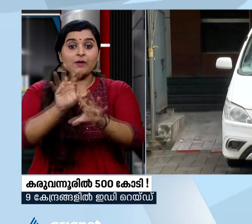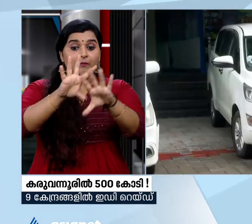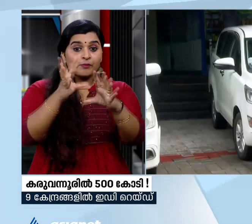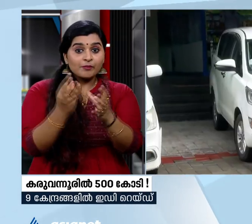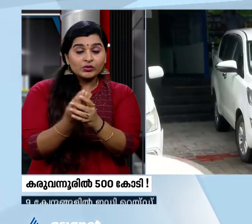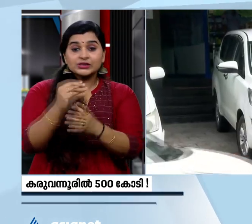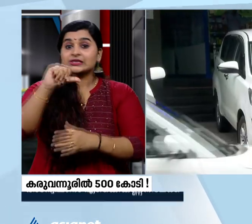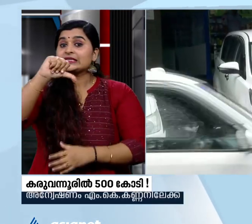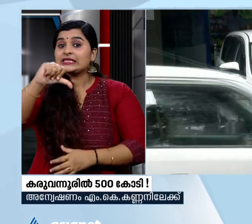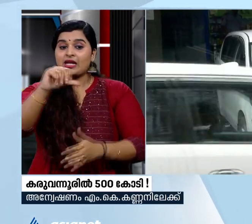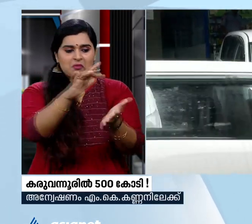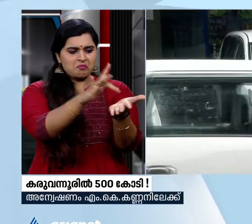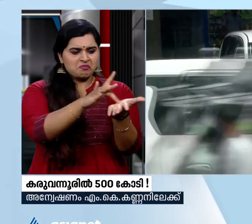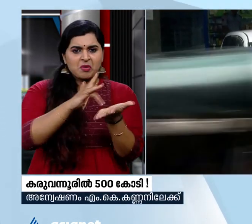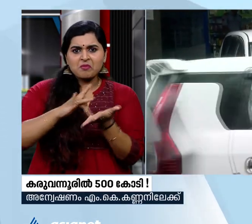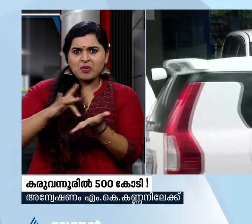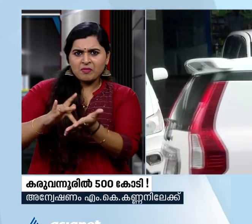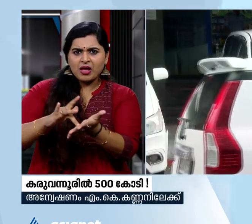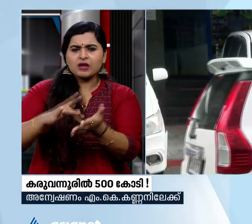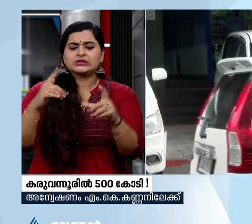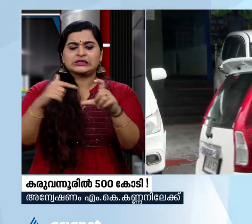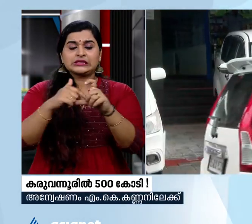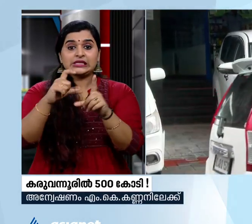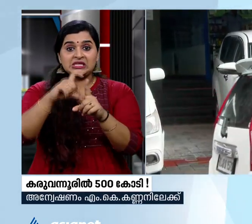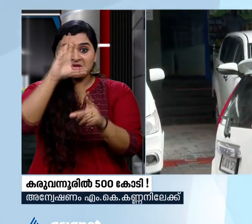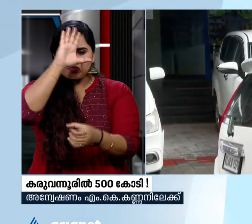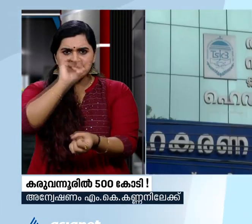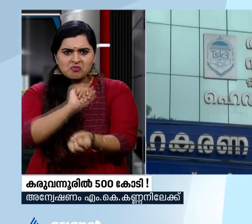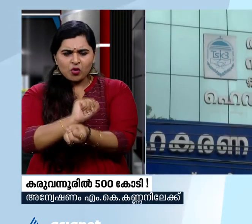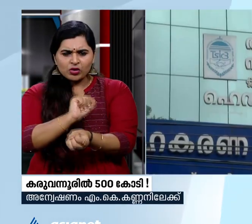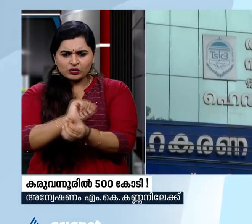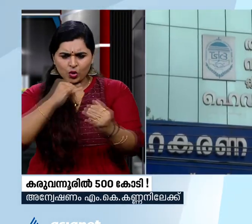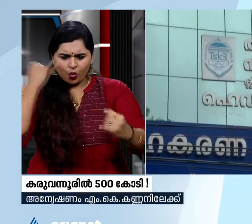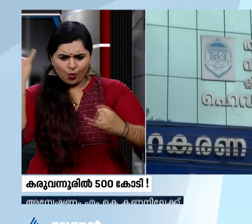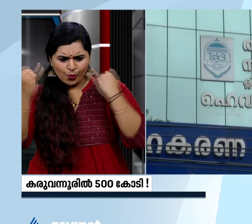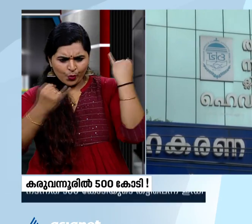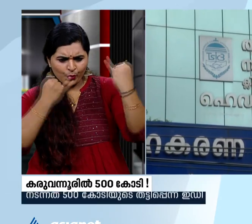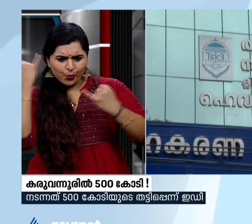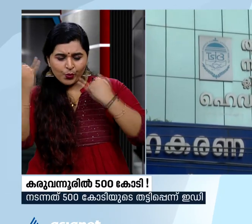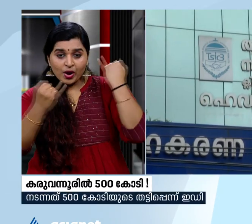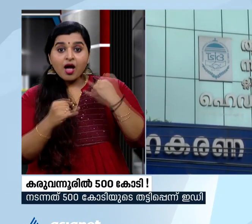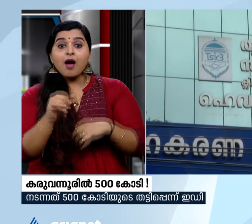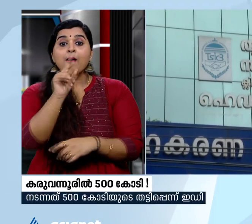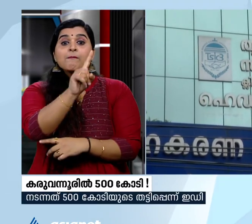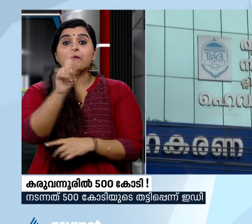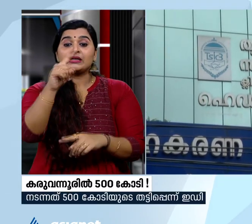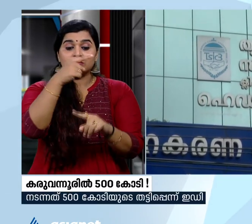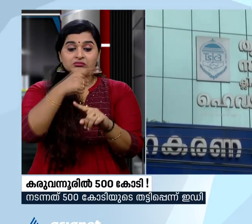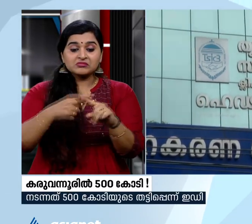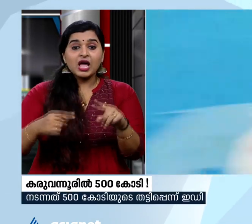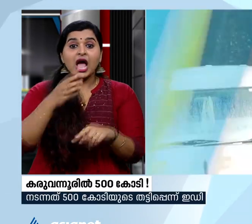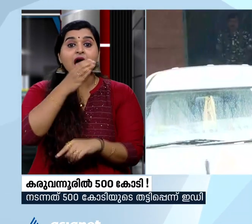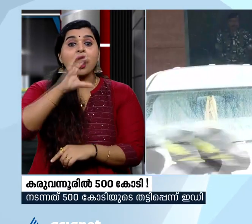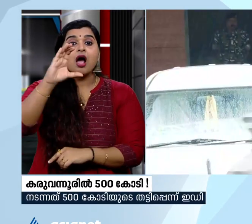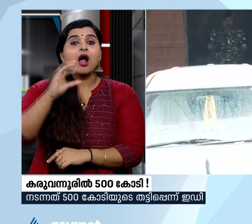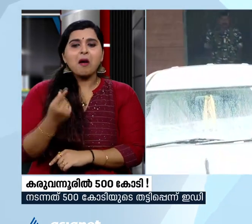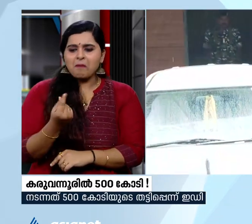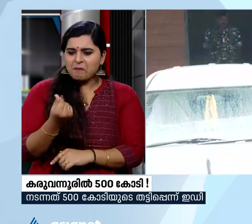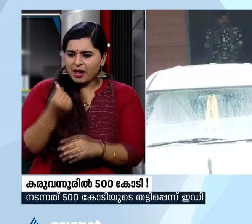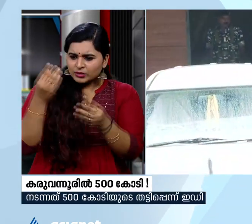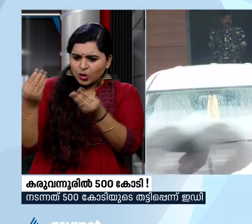അയ്യന്തോൾ സഹകരണ ബാങ്ക് 18.5 കോടി രൂപ വായ്പയെടുത്ത് 8 വർഷമായി ഒളിവിൽ കഴിയുന്ന അനിൽകുമാർ എന്നയാളുടെ തൃശൂരിലെ